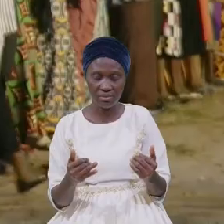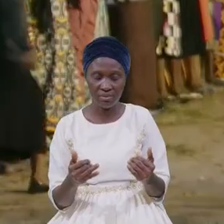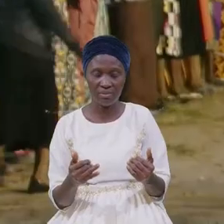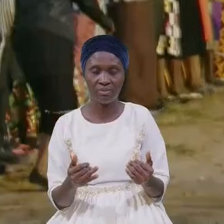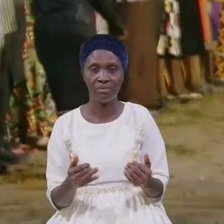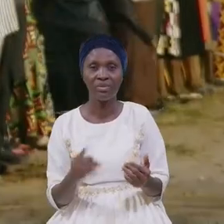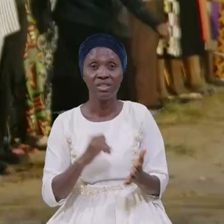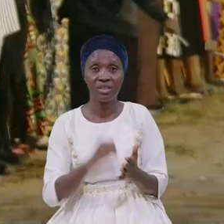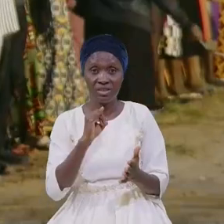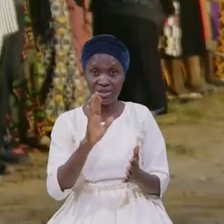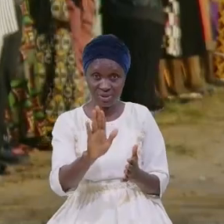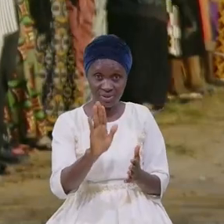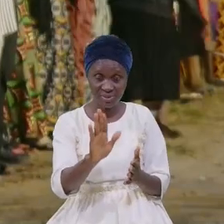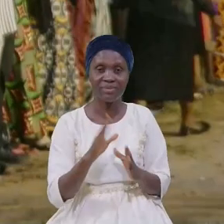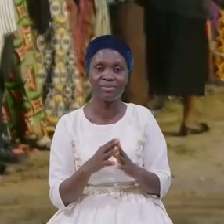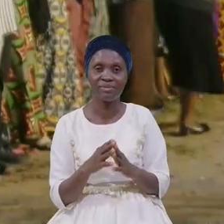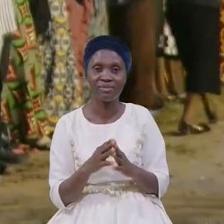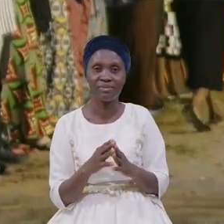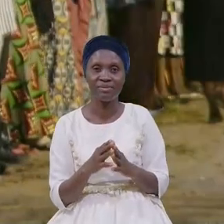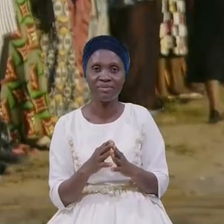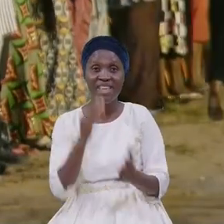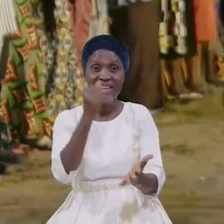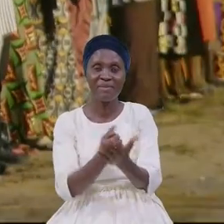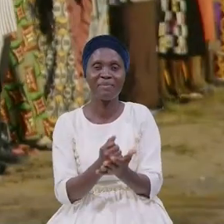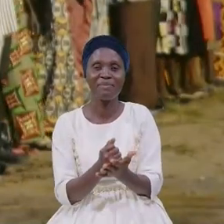c'est pour vous. Amen.